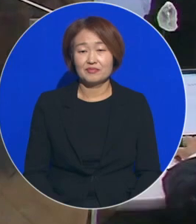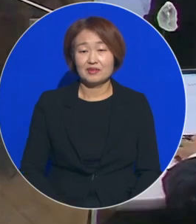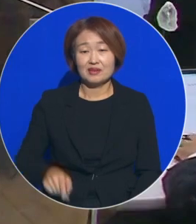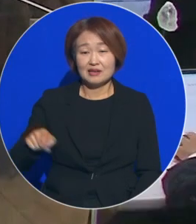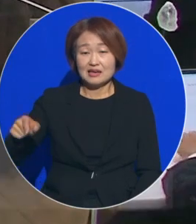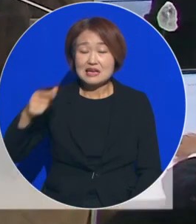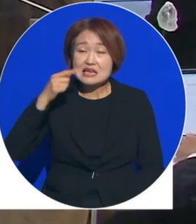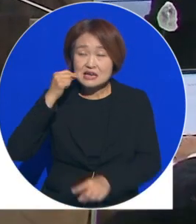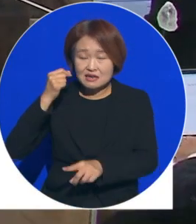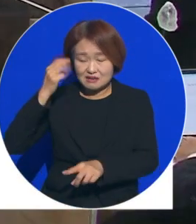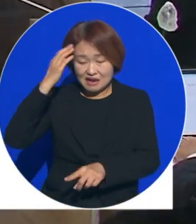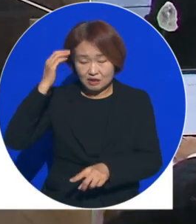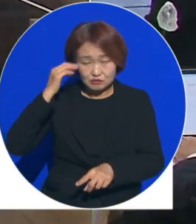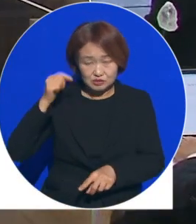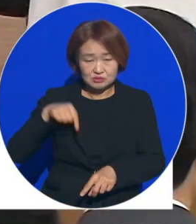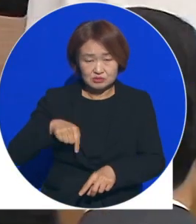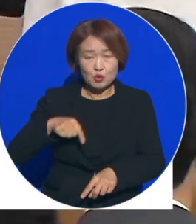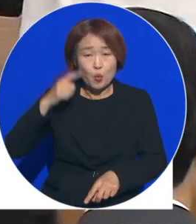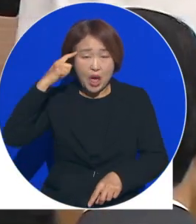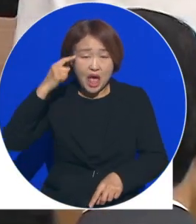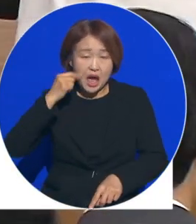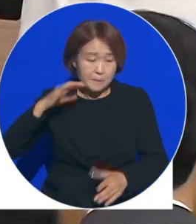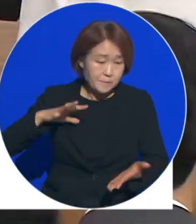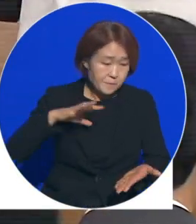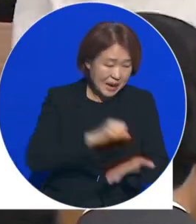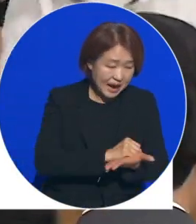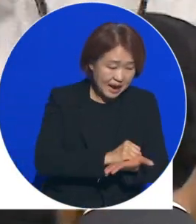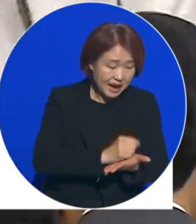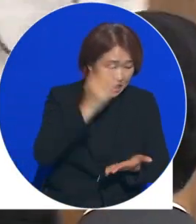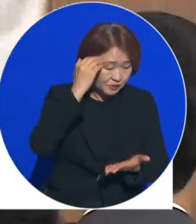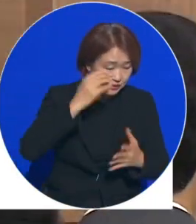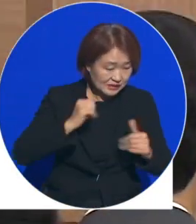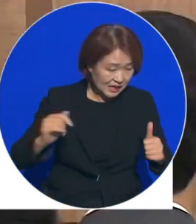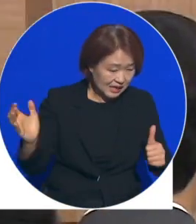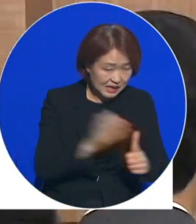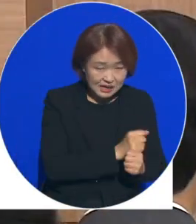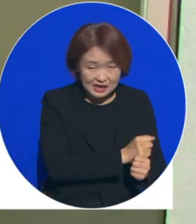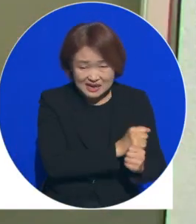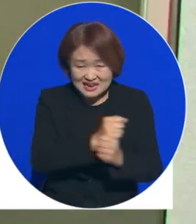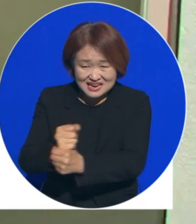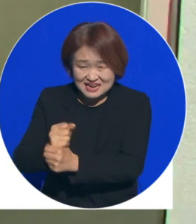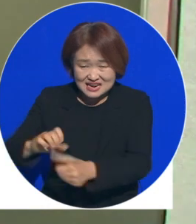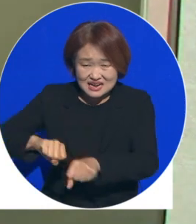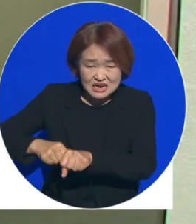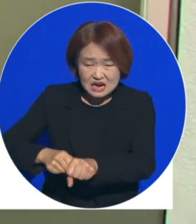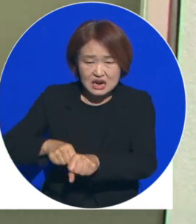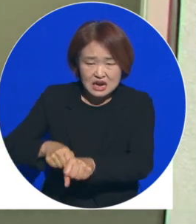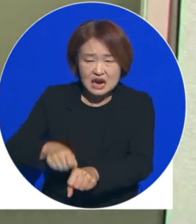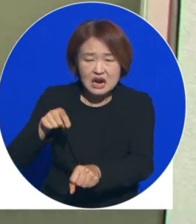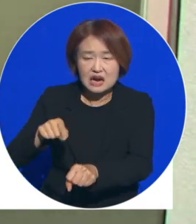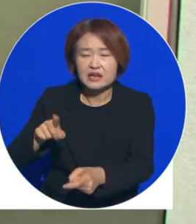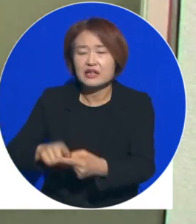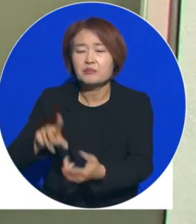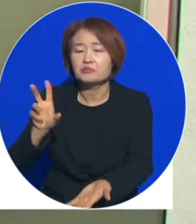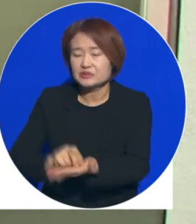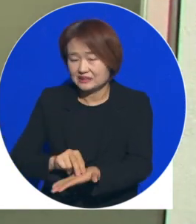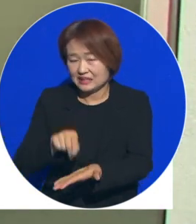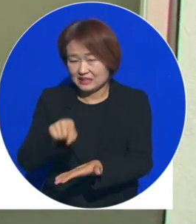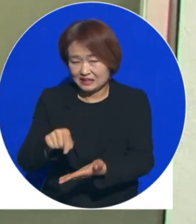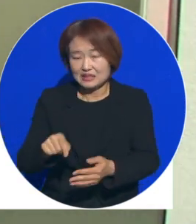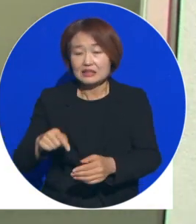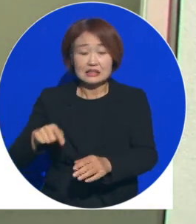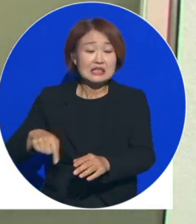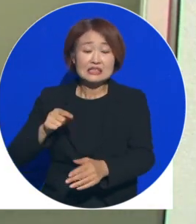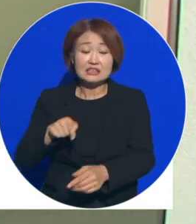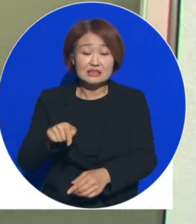개선에는 정부의 강제징용 피해자 제 3자 변제 법이 큰 역할을 했습니다 행정안전 부사나 일제 강제동원 피해자